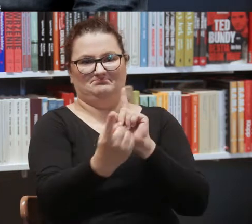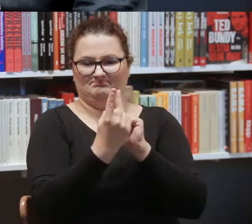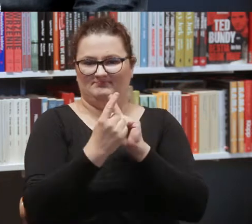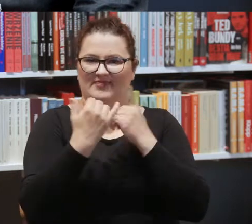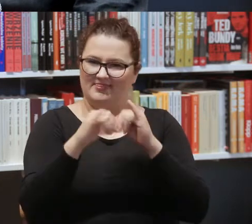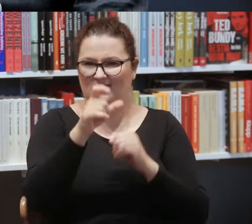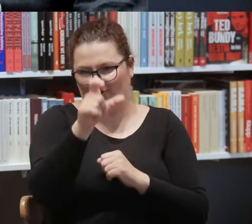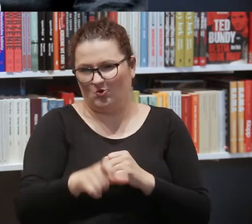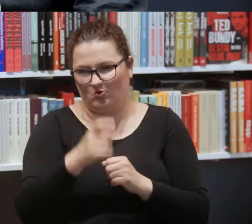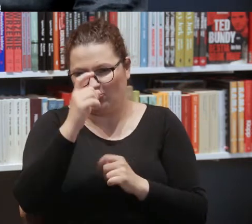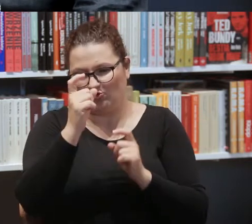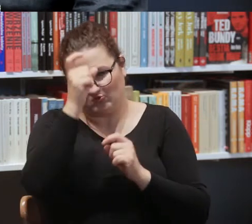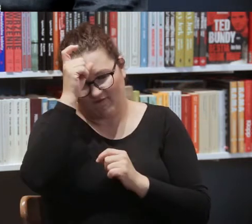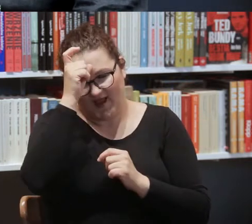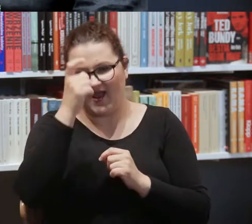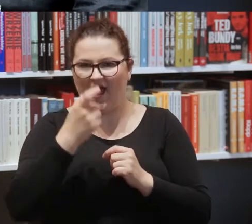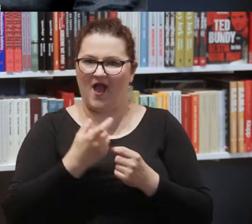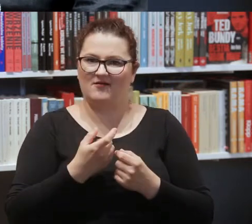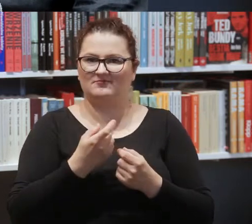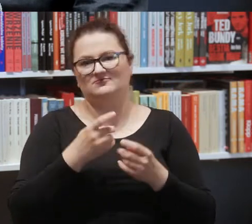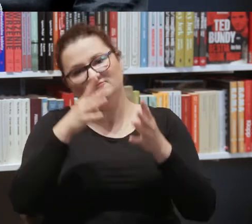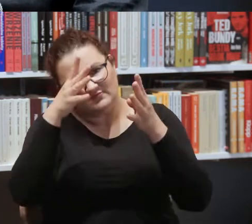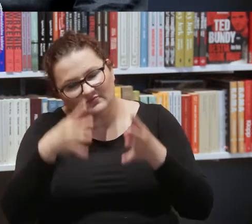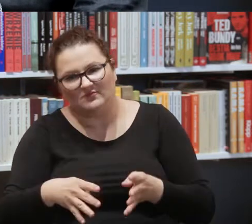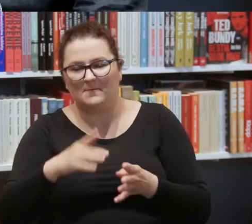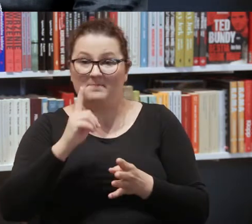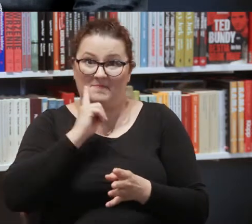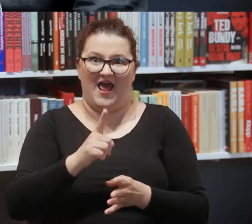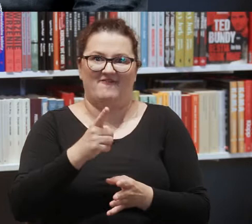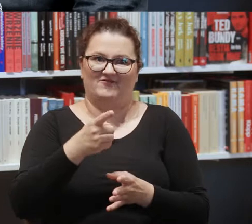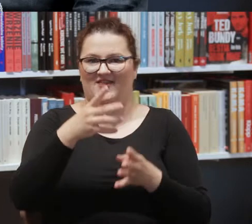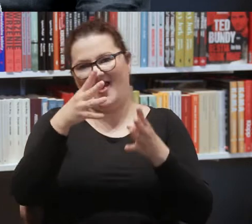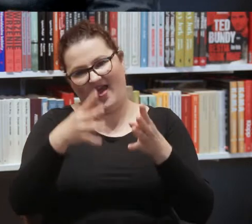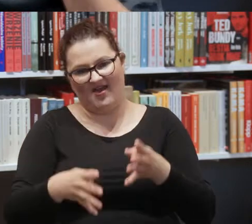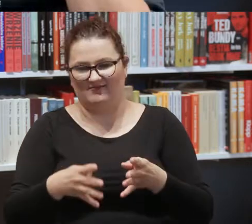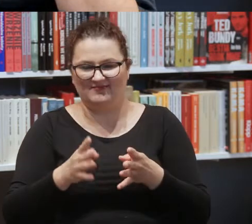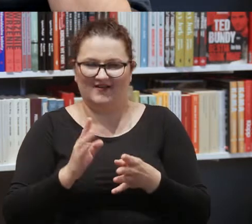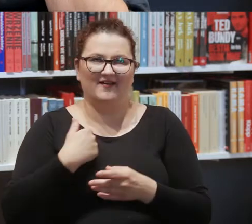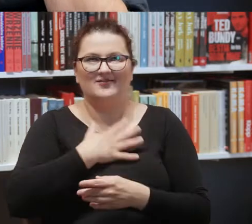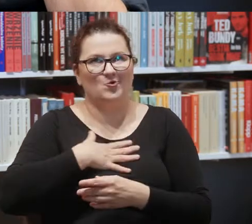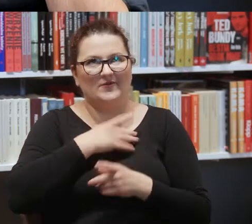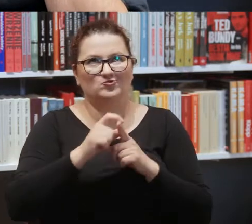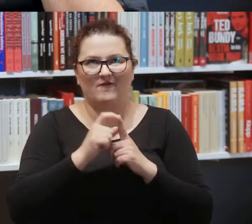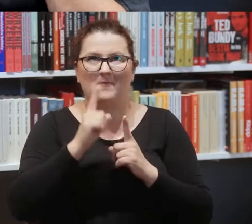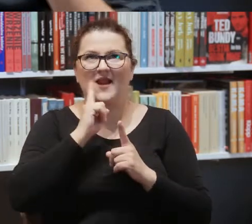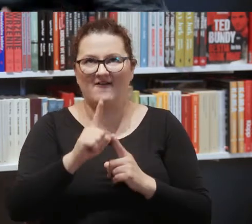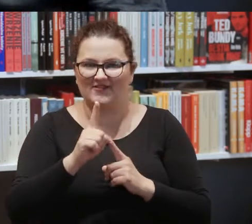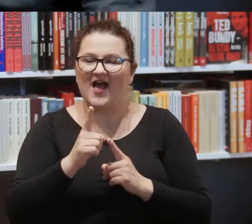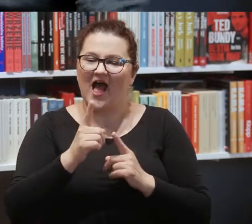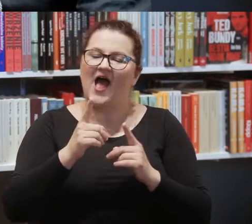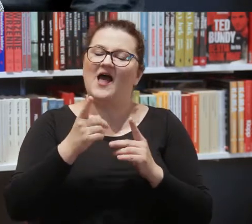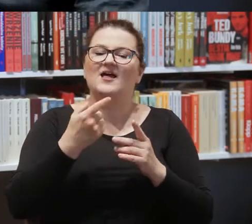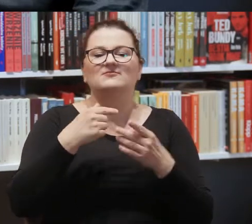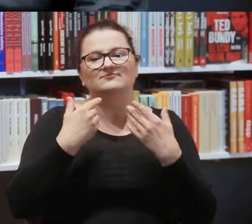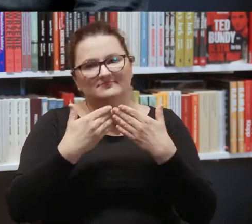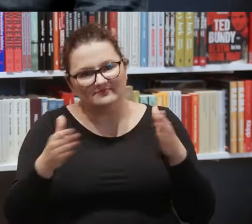go zrozumieć albo powiedzieć właśnie jakąś prawdę o nim, czyli to słowo, którego nie znoszę, ale otworzyć się na sam fakt, że to, co ja myślę